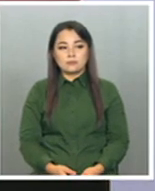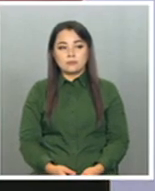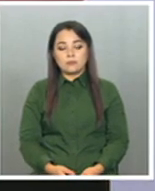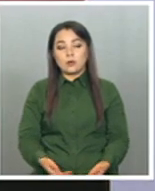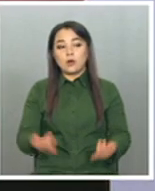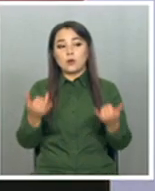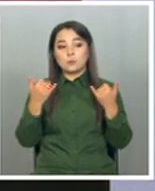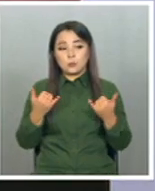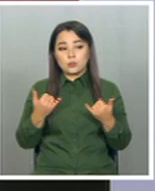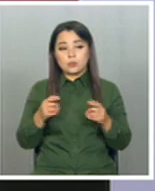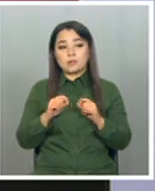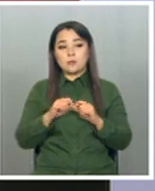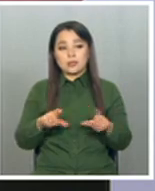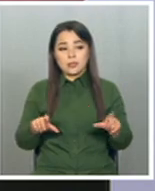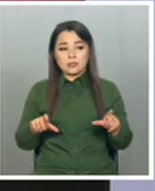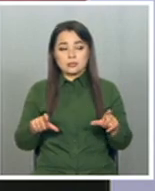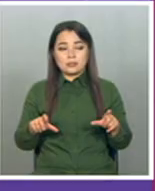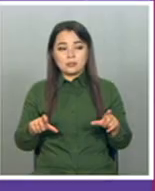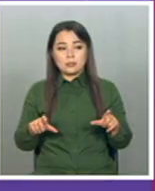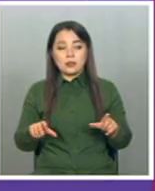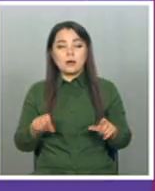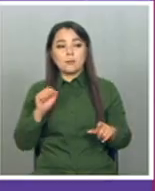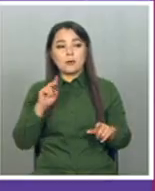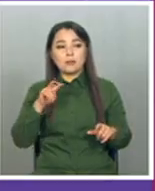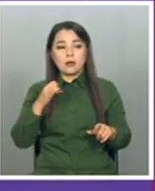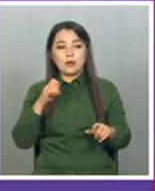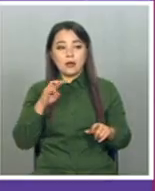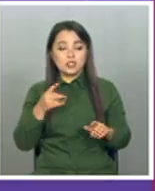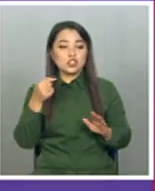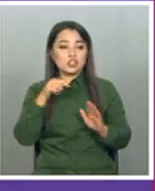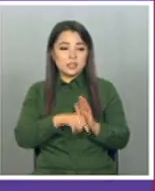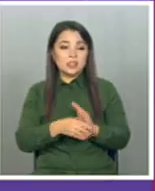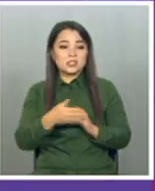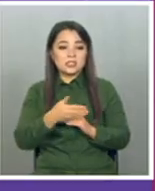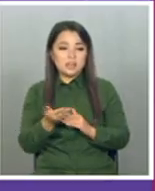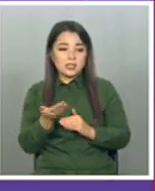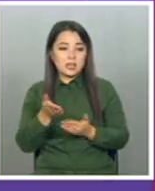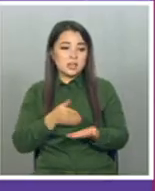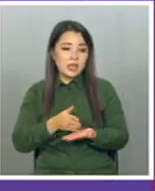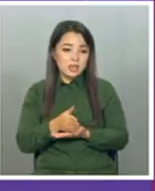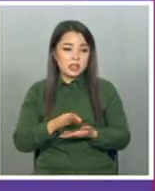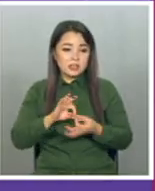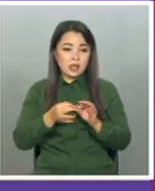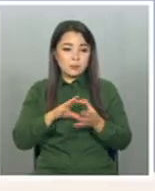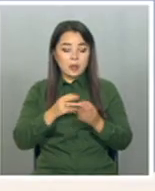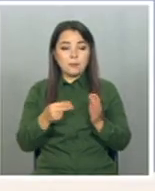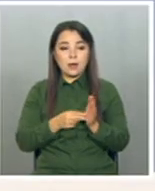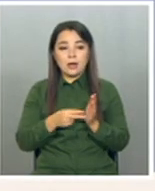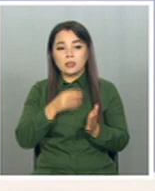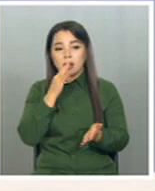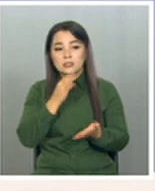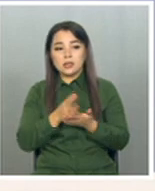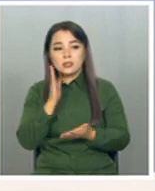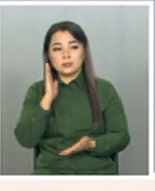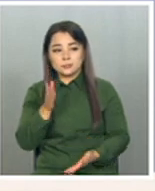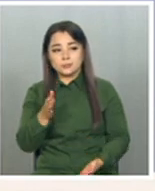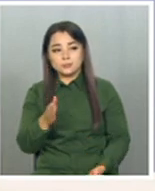Бүгінгі сабақта Абылай ханның ішкі және сыртқы саясатын бағалайсыз.